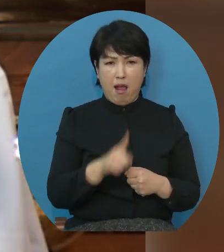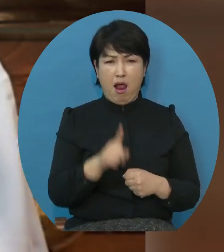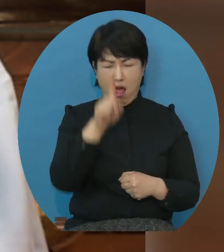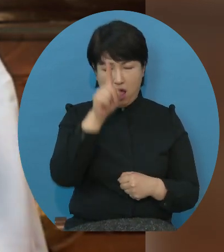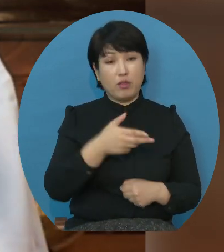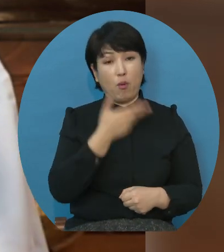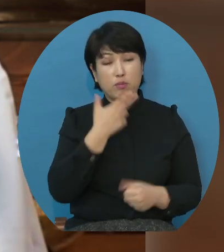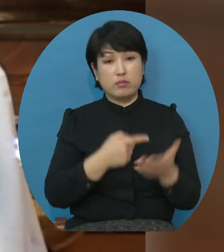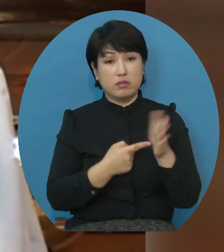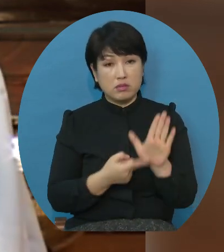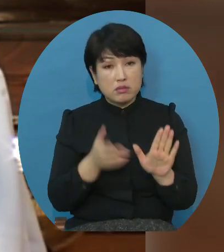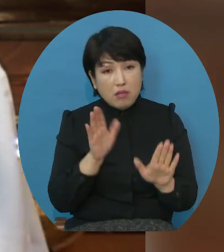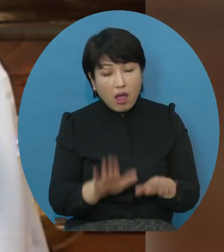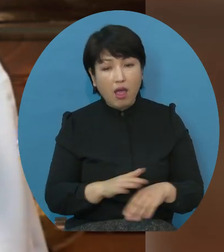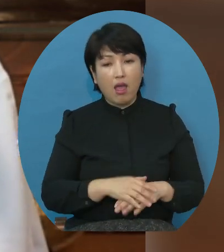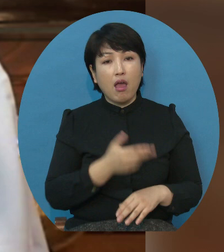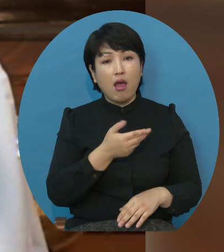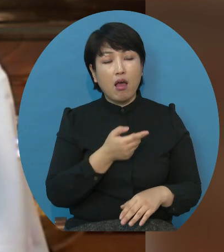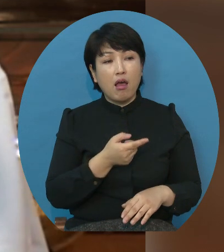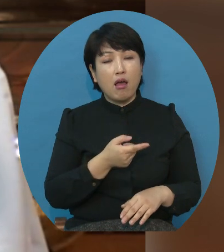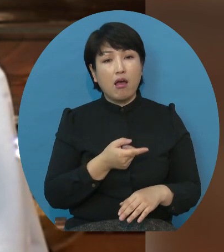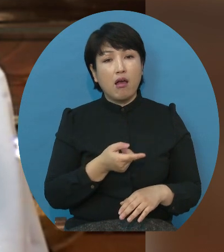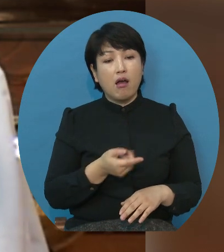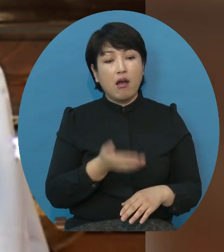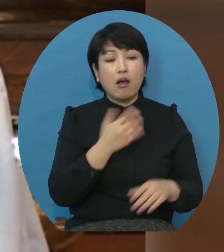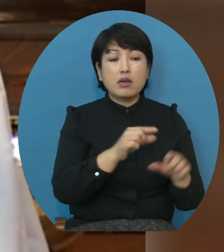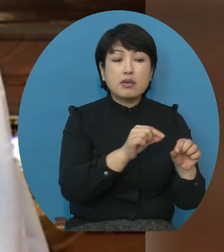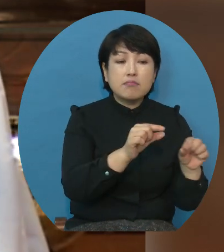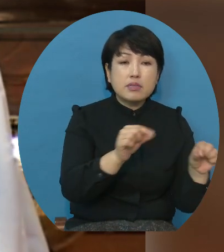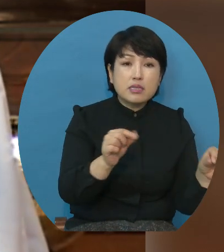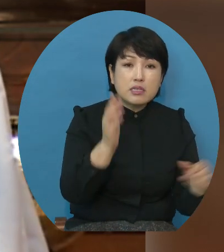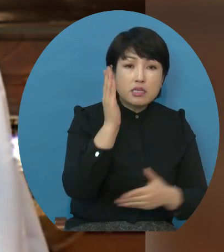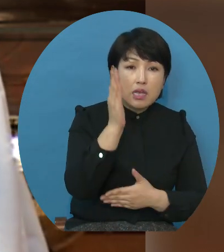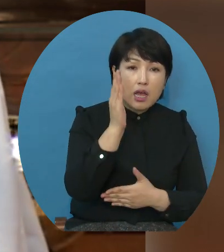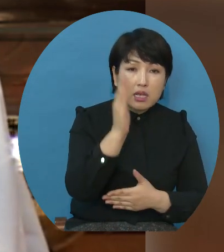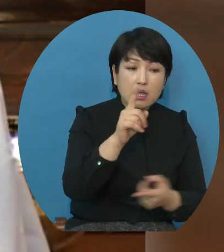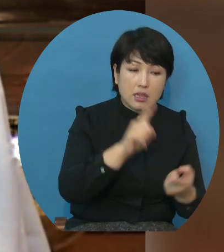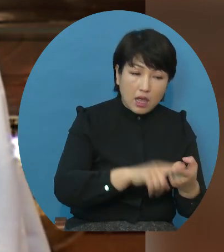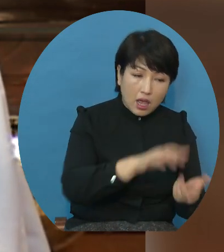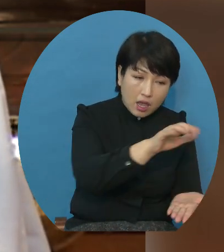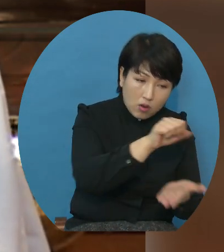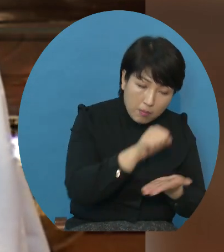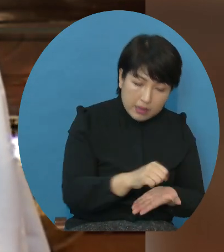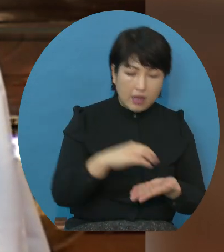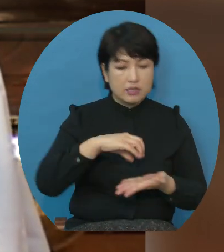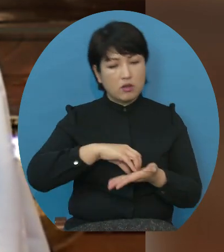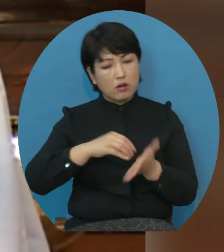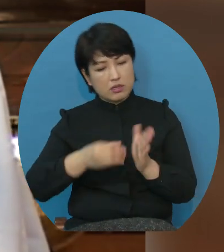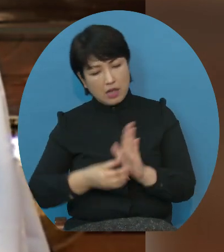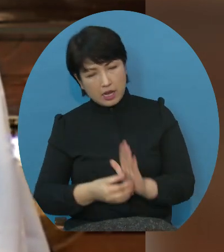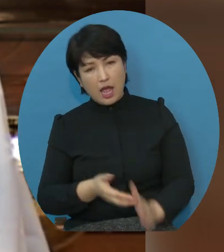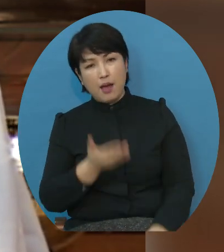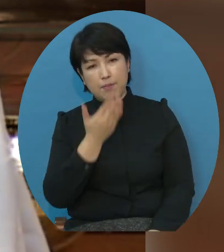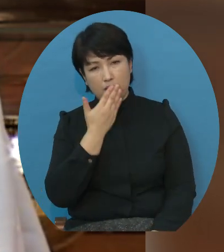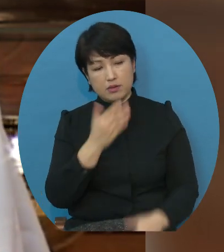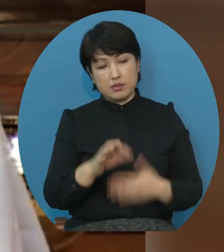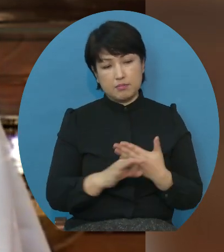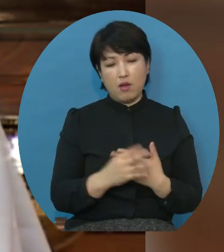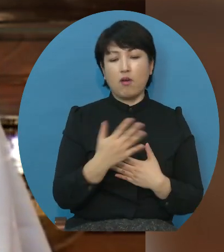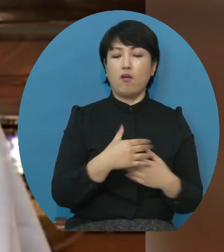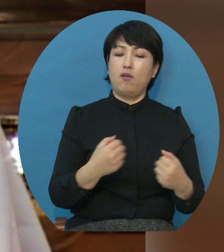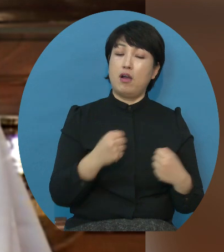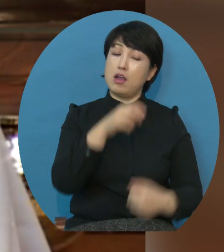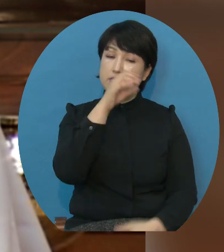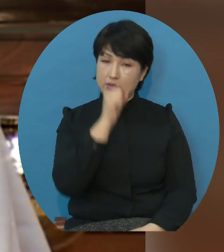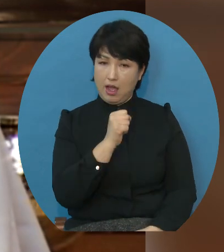안 하시고 사람 음식 얘기를 하니 음식 얘기를 받았어 적절하게 먹는 것이 건강에 가장